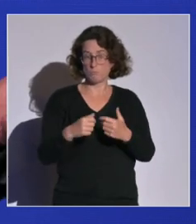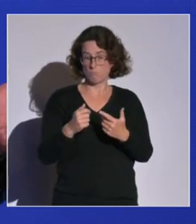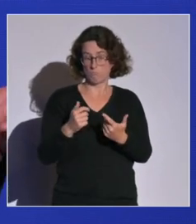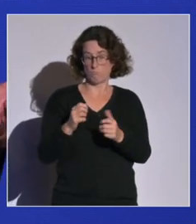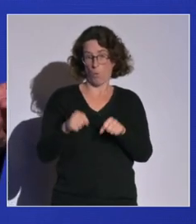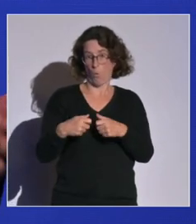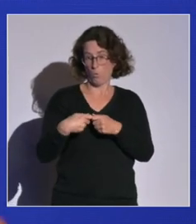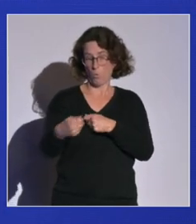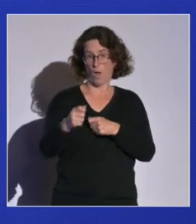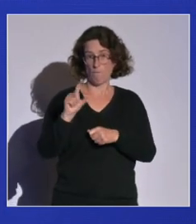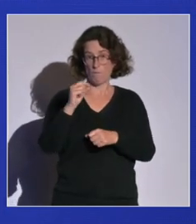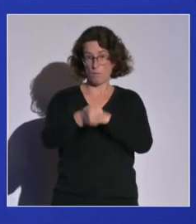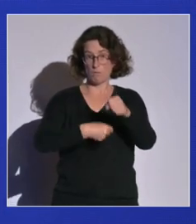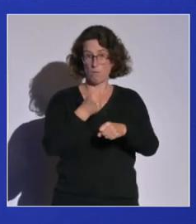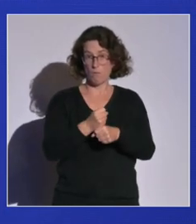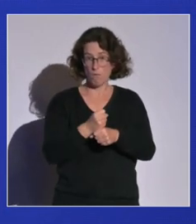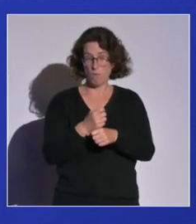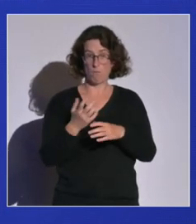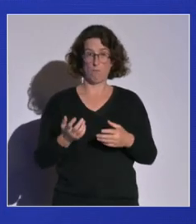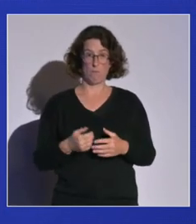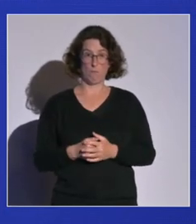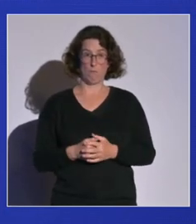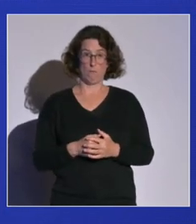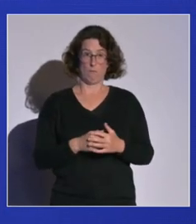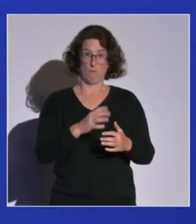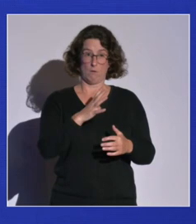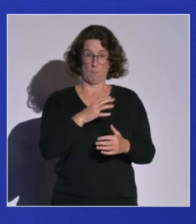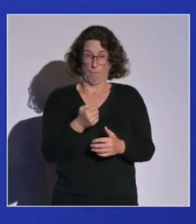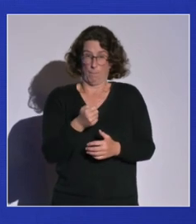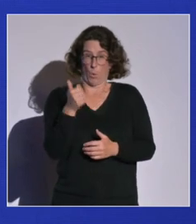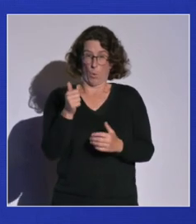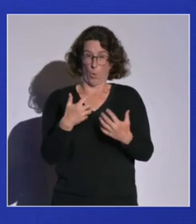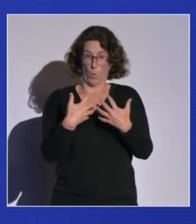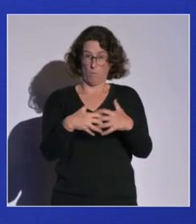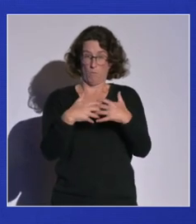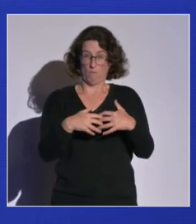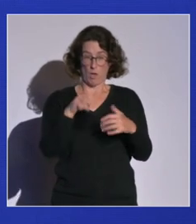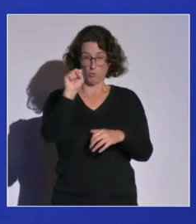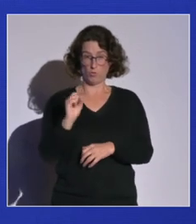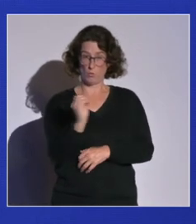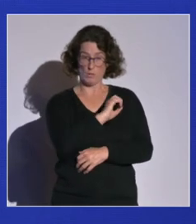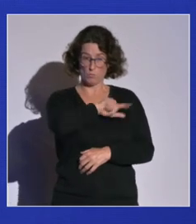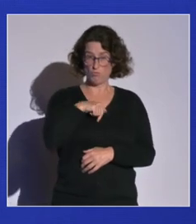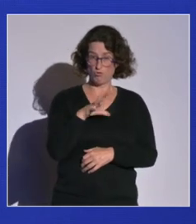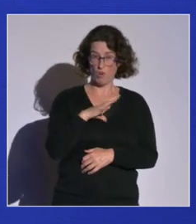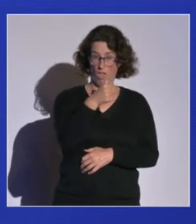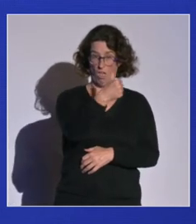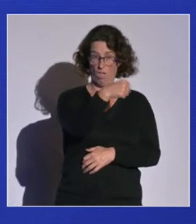Il n'y en a pas. Dans le sud-ouest, il y a un appareil de forage. Vous vous rendez compte ? Nous qui avons été